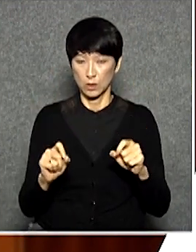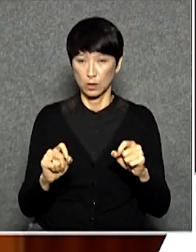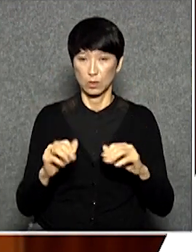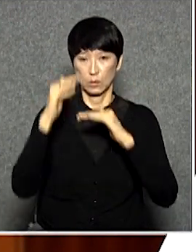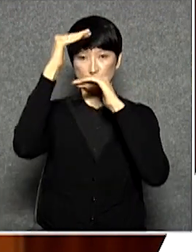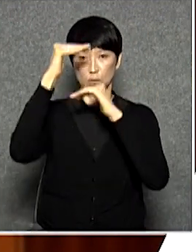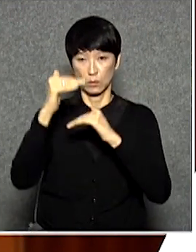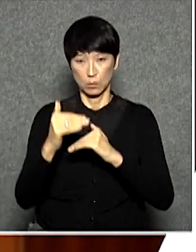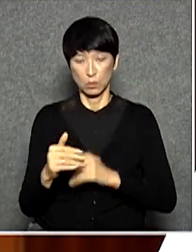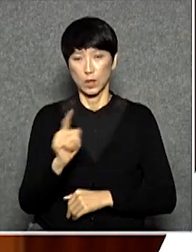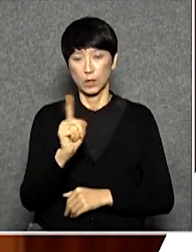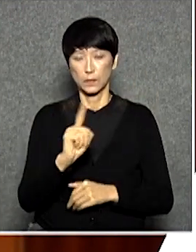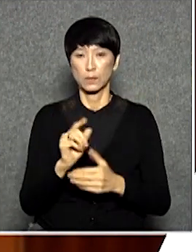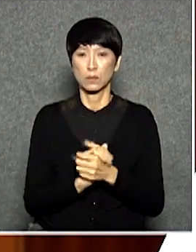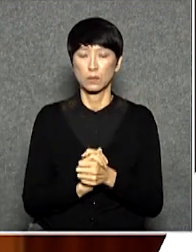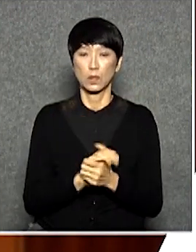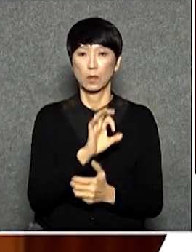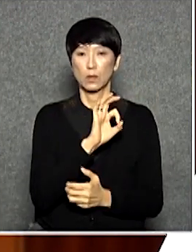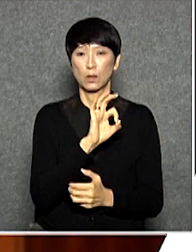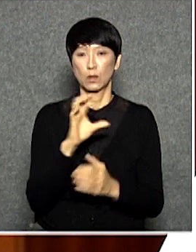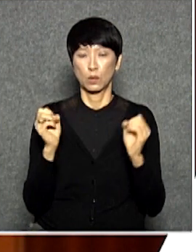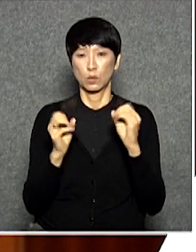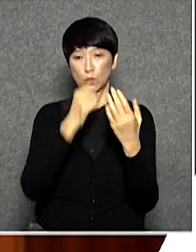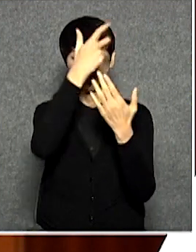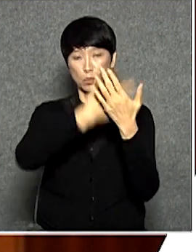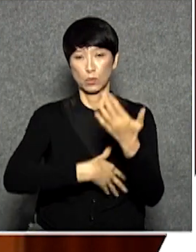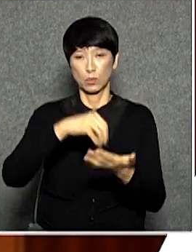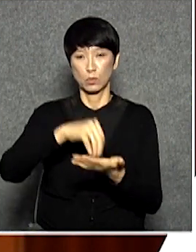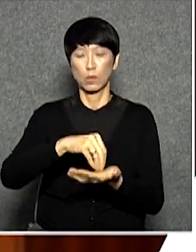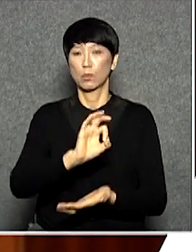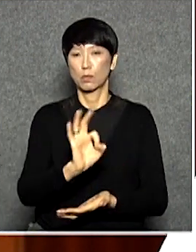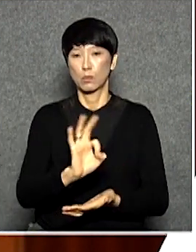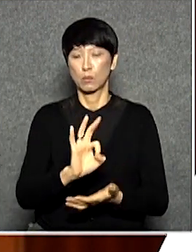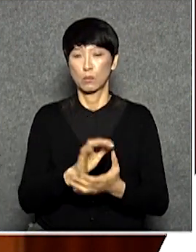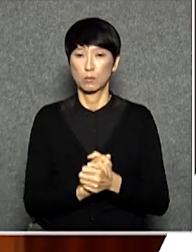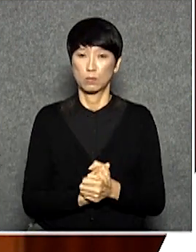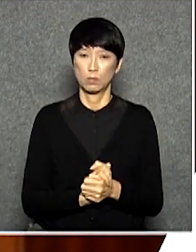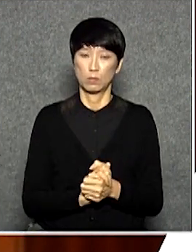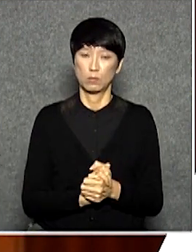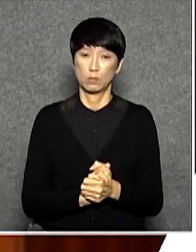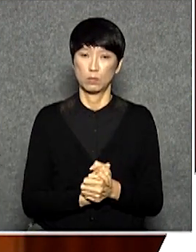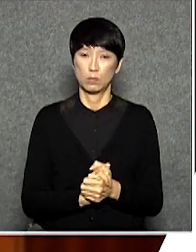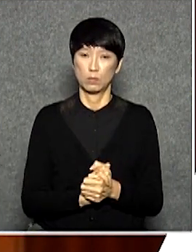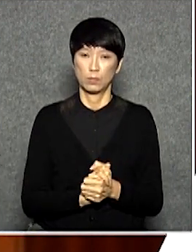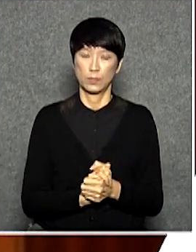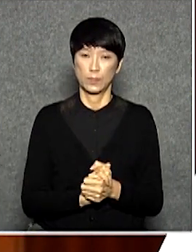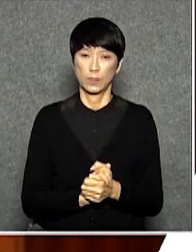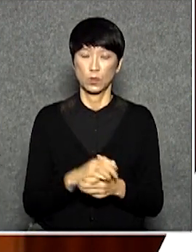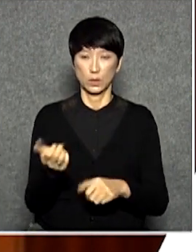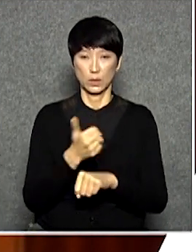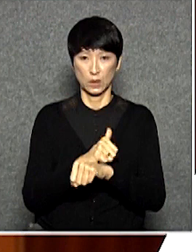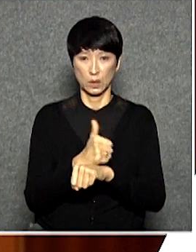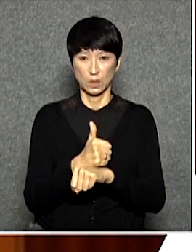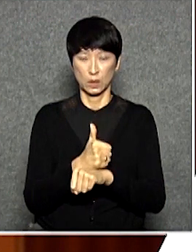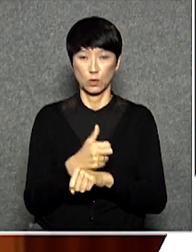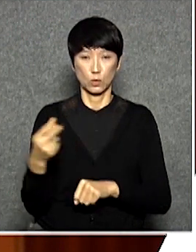序怎樣。這個在會議規則裏面是沒有這樣的規定，也不容許這樣做，所以沒有一個這樣的機會呢，是